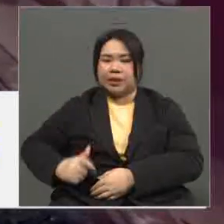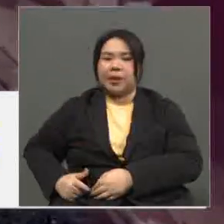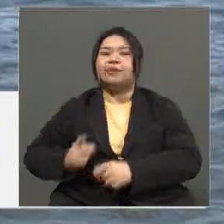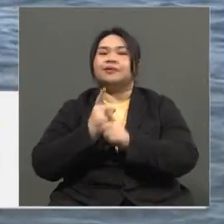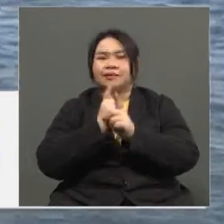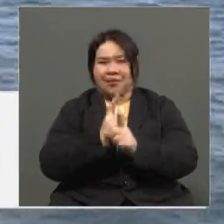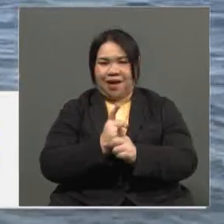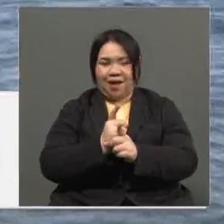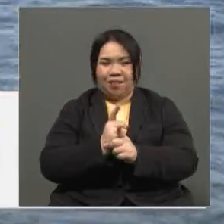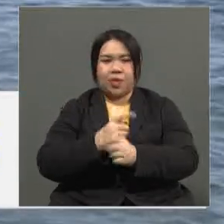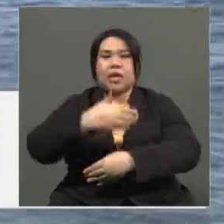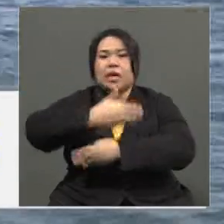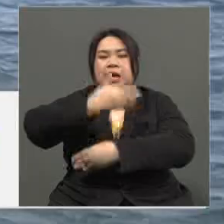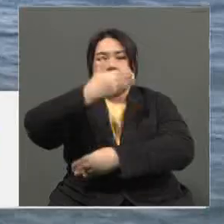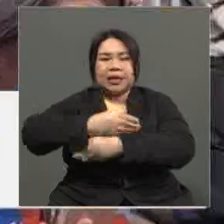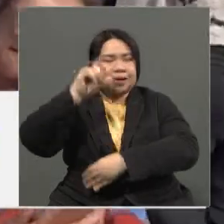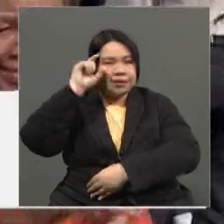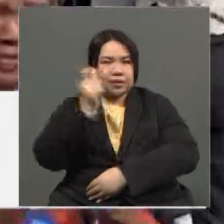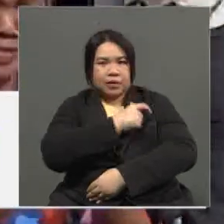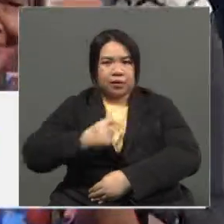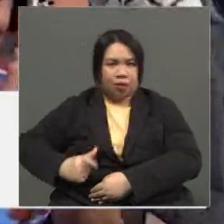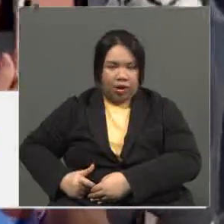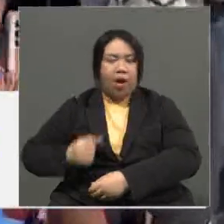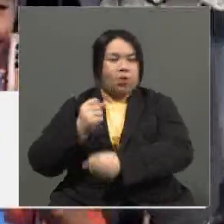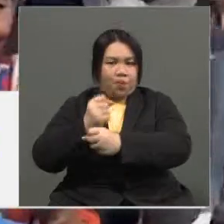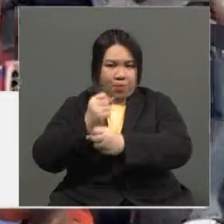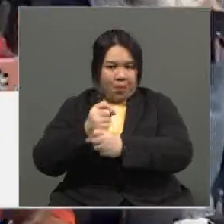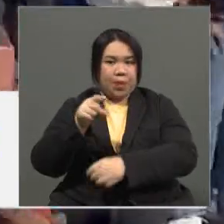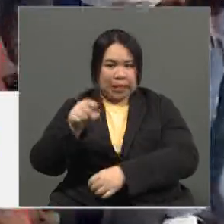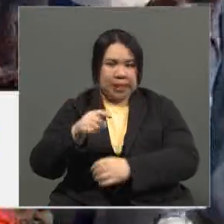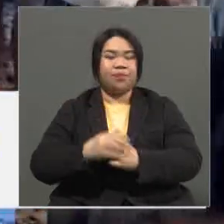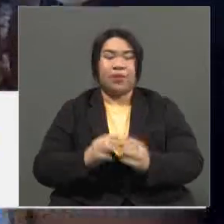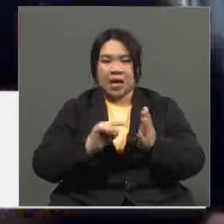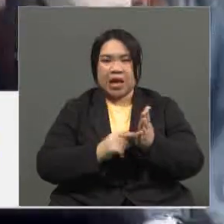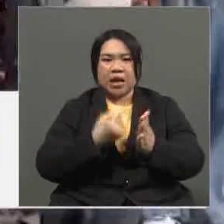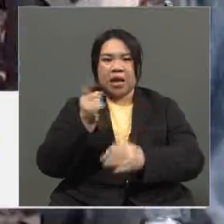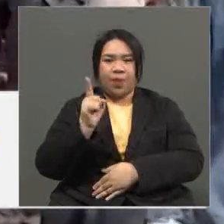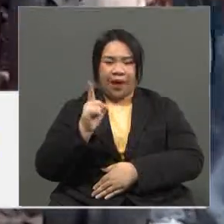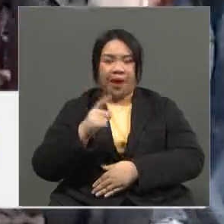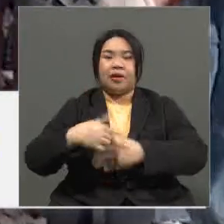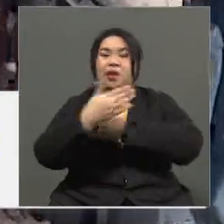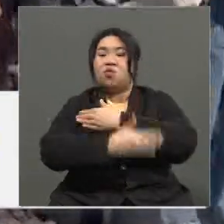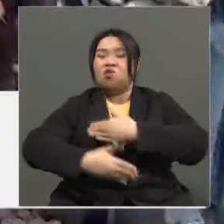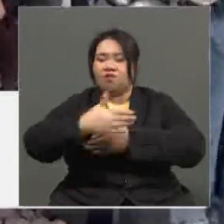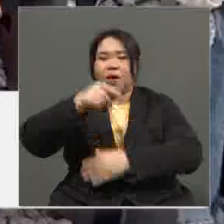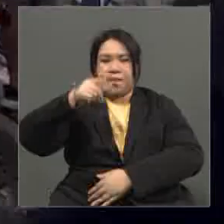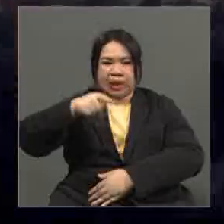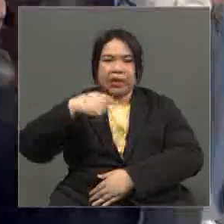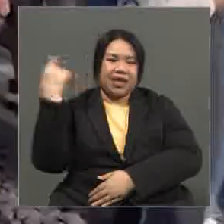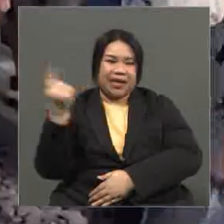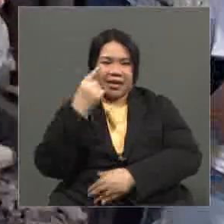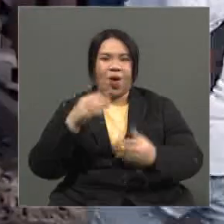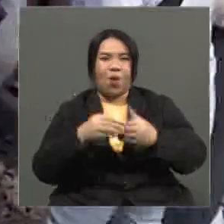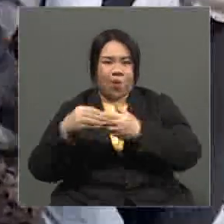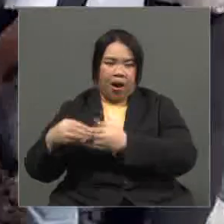ค่ะก็เริ่มเดินรถเที่ยวแรกเป็นปฐมฤกษ์ในสัปดาห์ที่ผ่านมาเป็นขบวนรถพิเศษนะคะนำเี้ยวก็คือไปที่